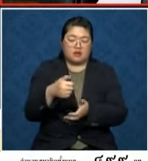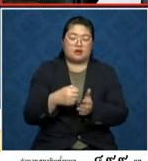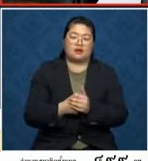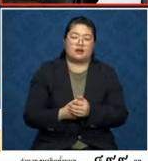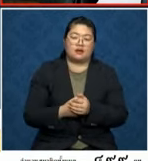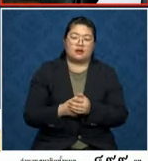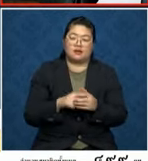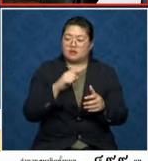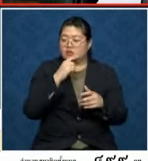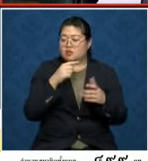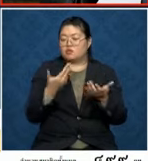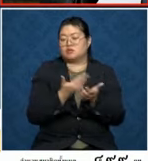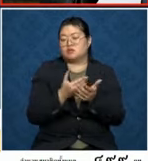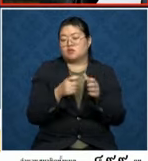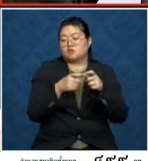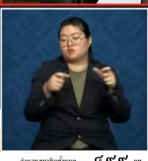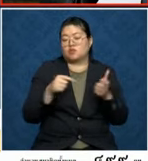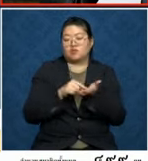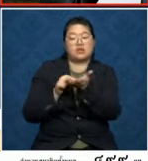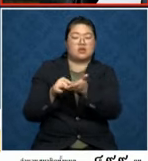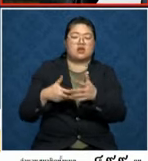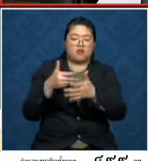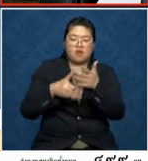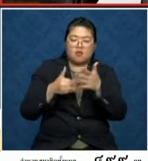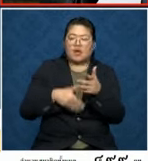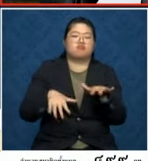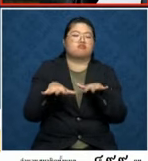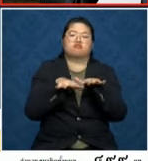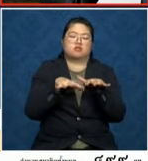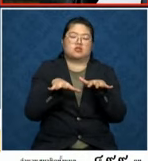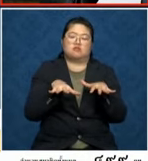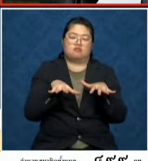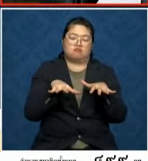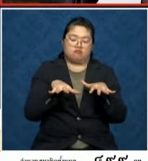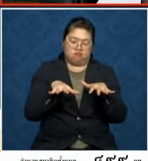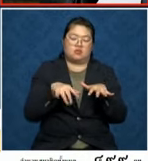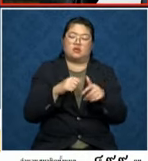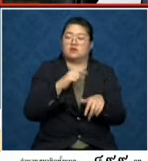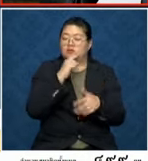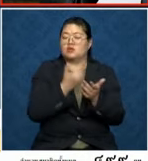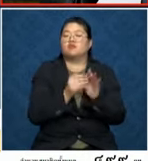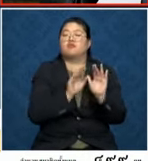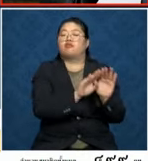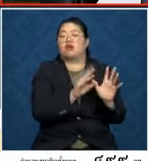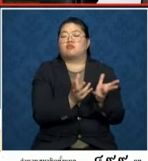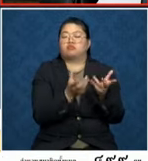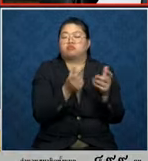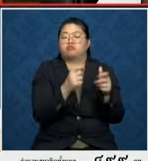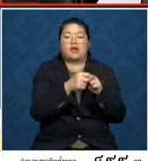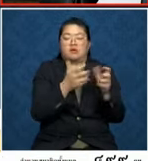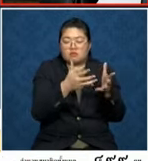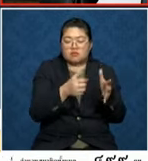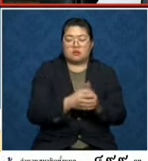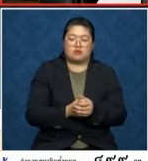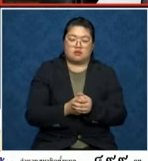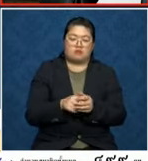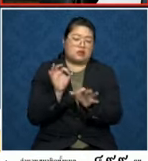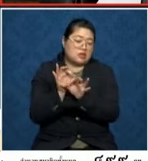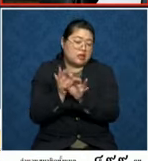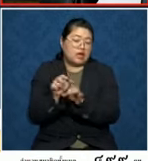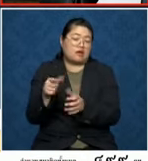แล้วการออกแล้วเช็คเด้งเนี่ยก็เป็นเรื่องปกติของที่นั่นก็ไม่มีการฟ้องร้องกันนะครับก็เอาเงินไปฝากก็จบไม่มีปัญหานะครับบางทีธนาคารแอดว